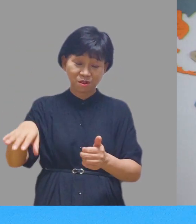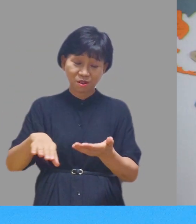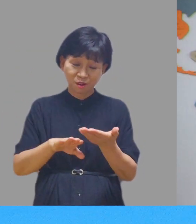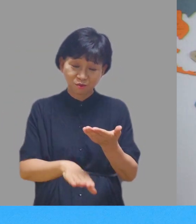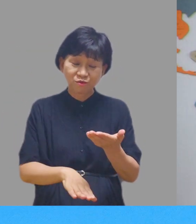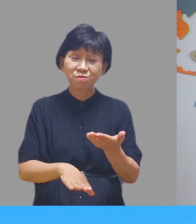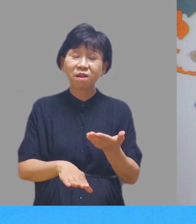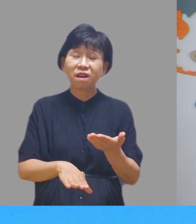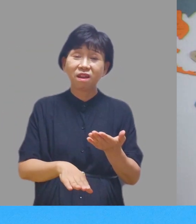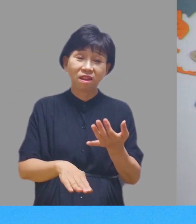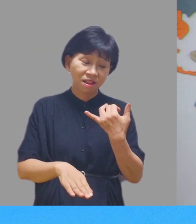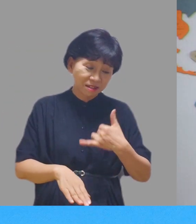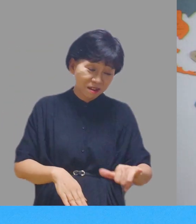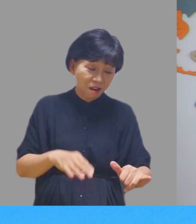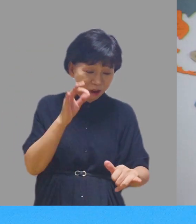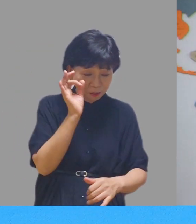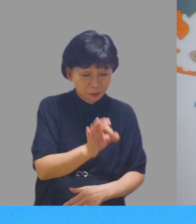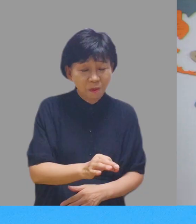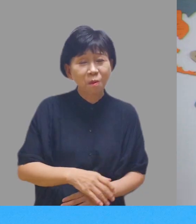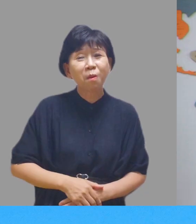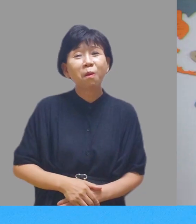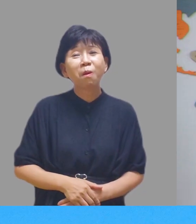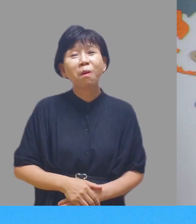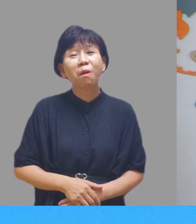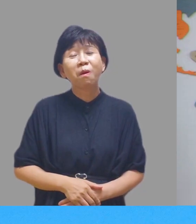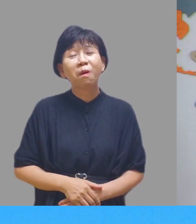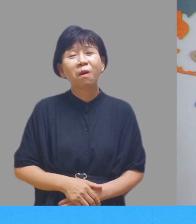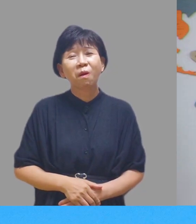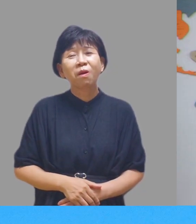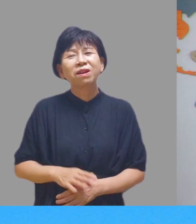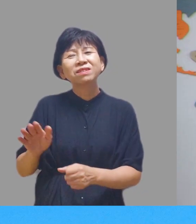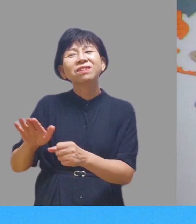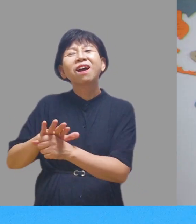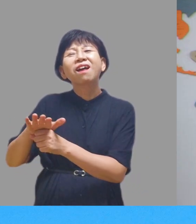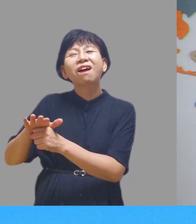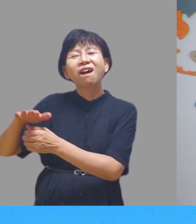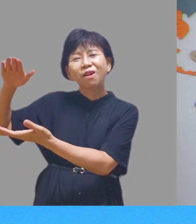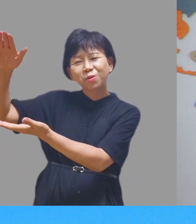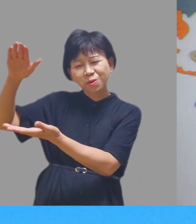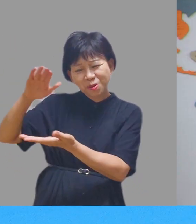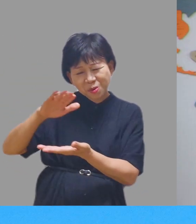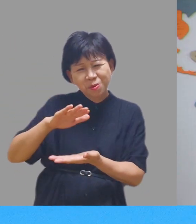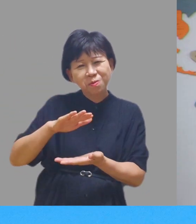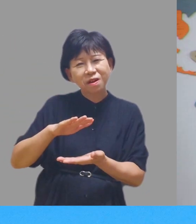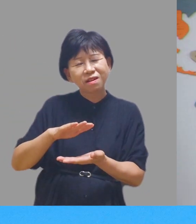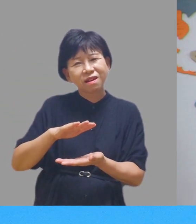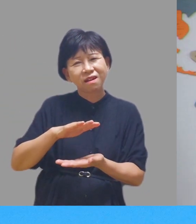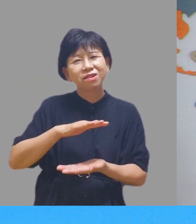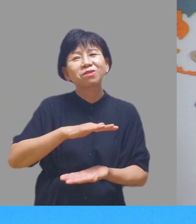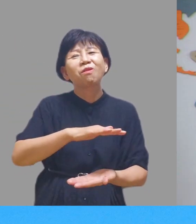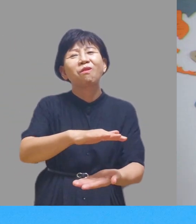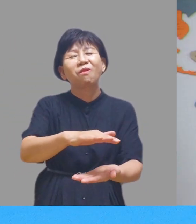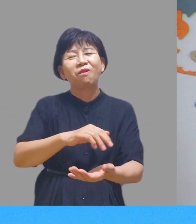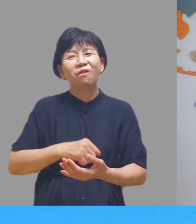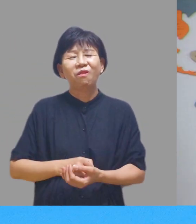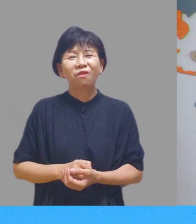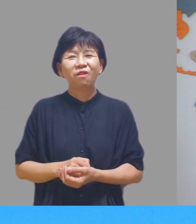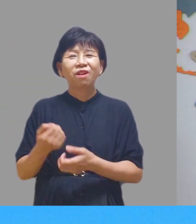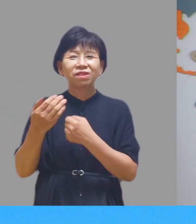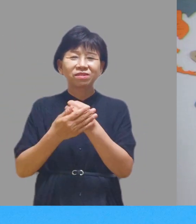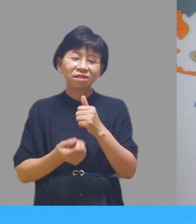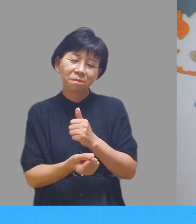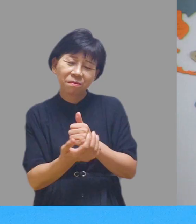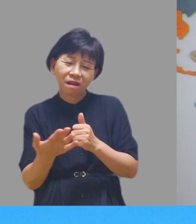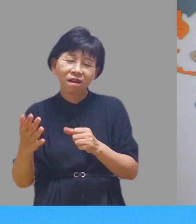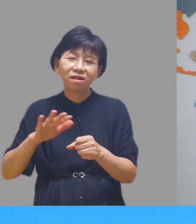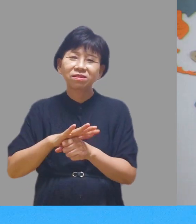또 다음 세대를 바라보기만 해보십시오. 여러분, 그 사랑이 전달이 된다니까요. 그 은혜가 전달이 된다니까요. 그래서